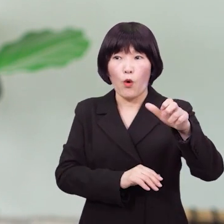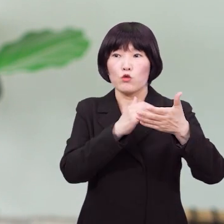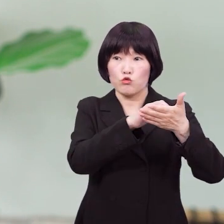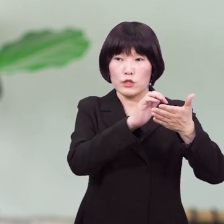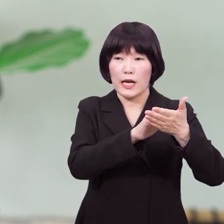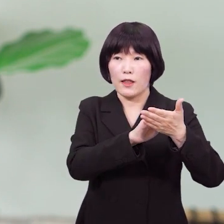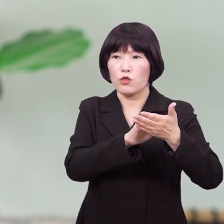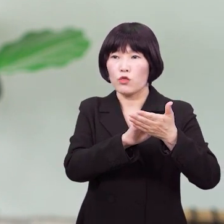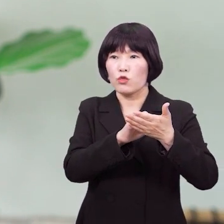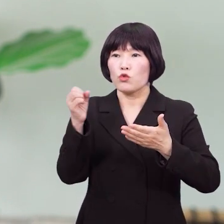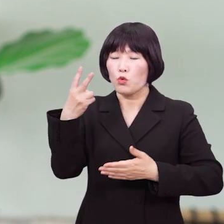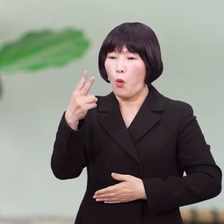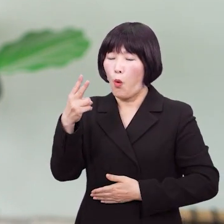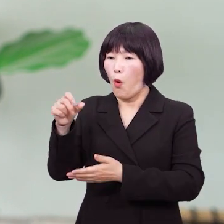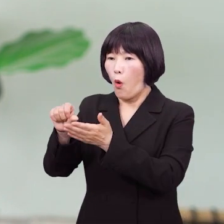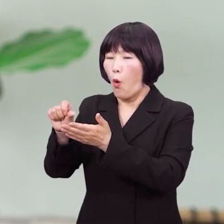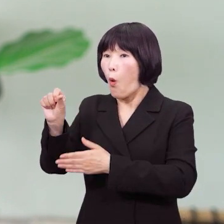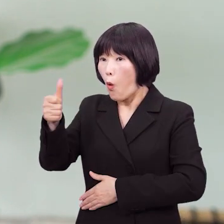포장